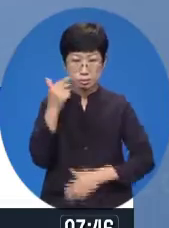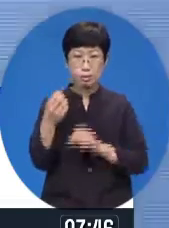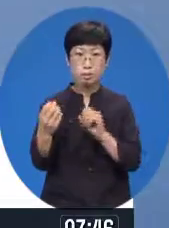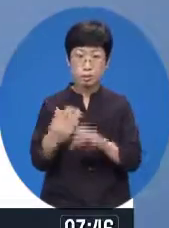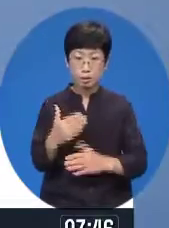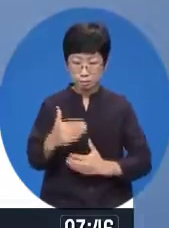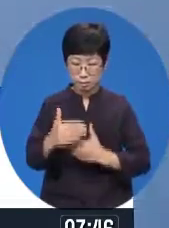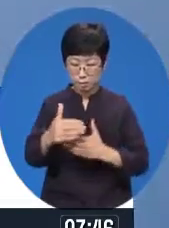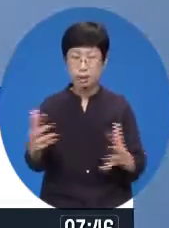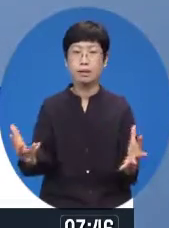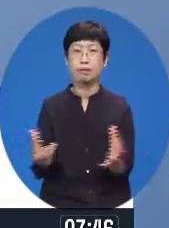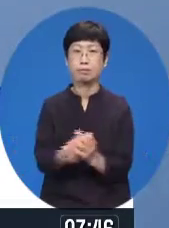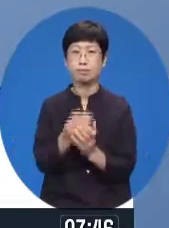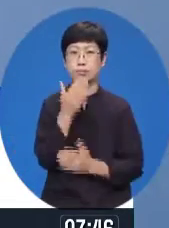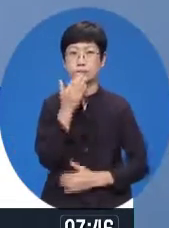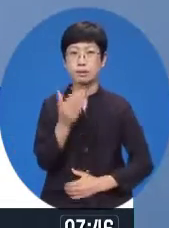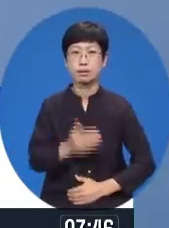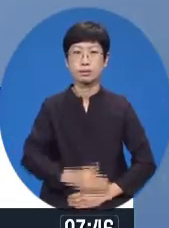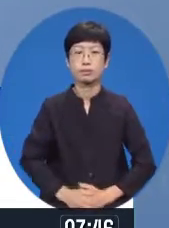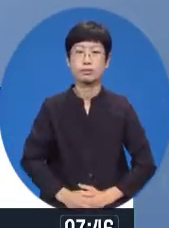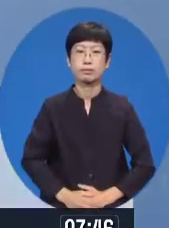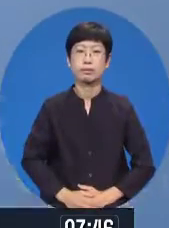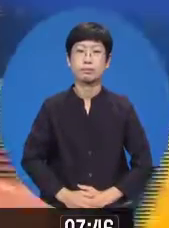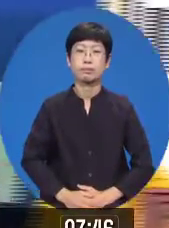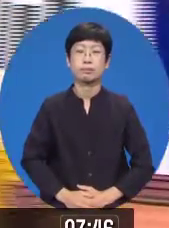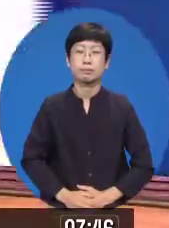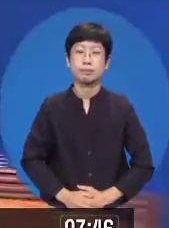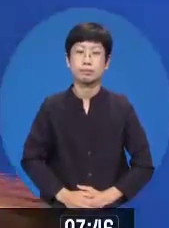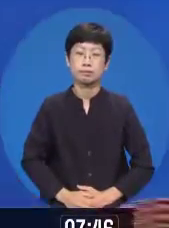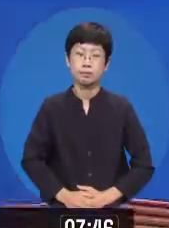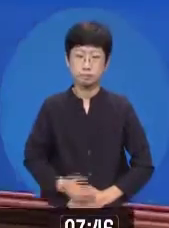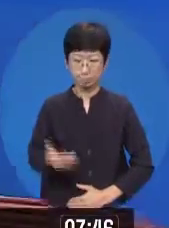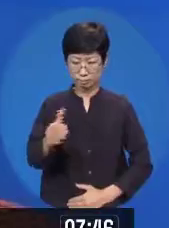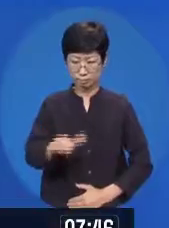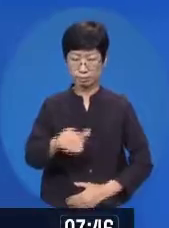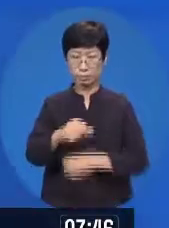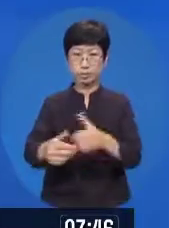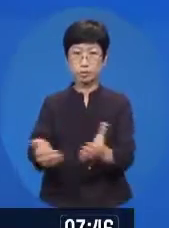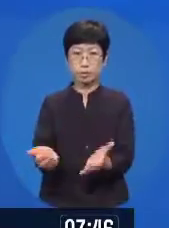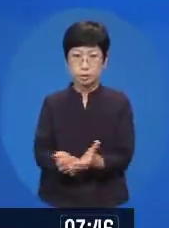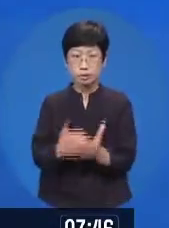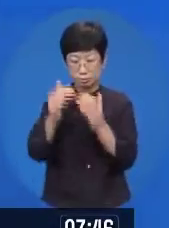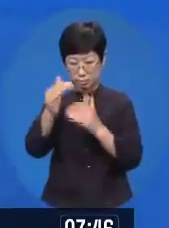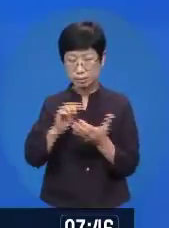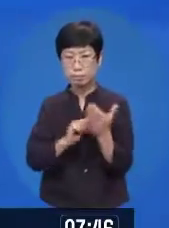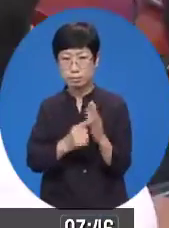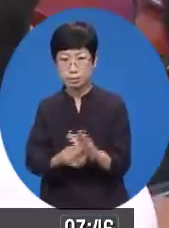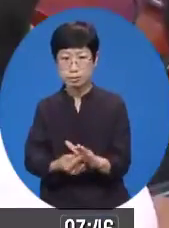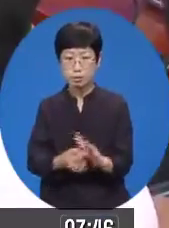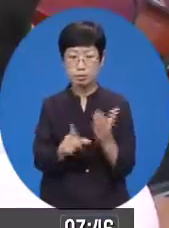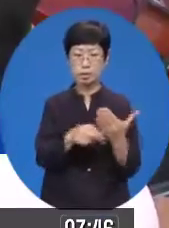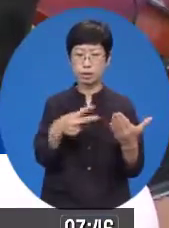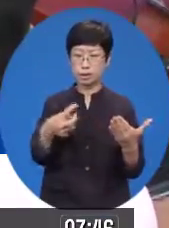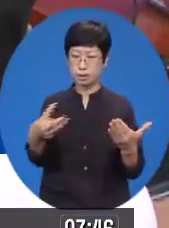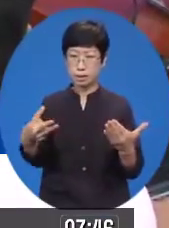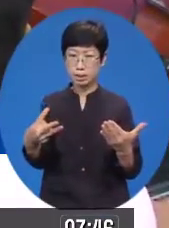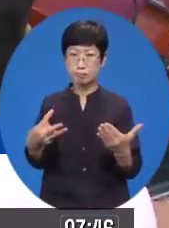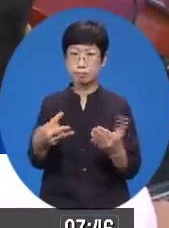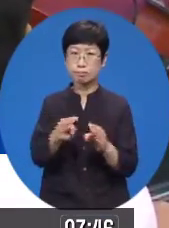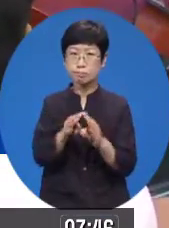절차를 모두 마칠 수가 있습니다. 하지만 더불어민주당은 2일과 3일 청문회